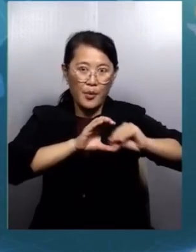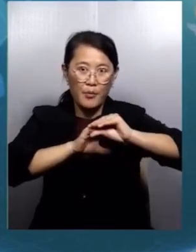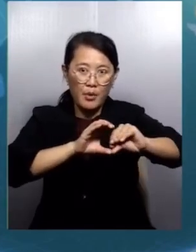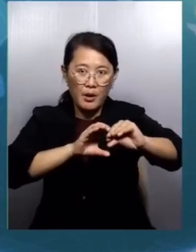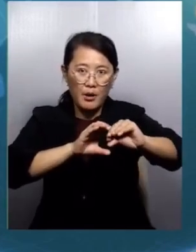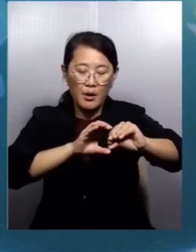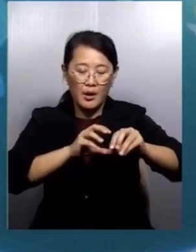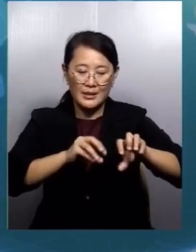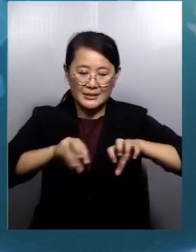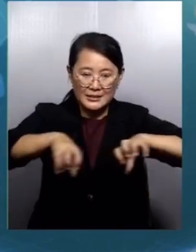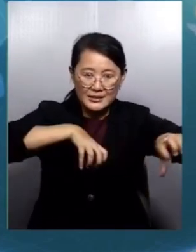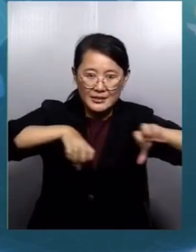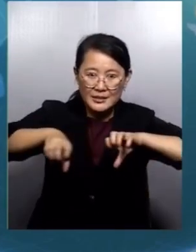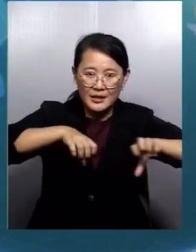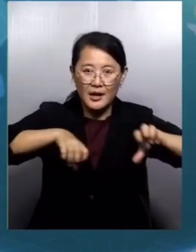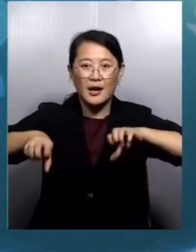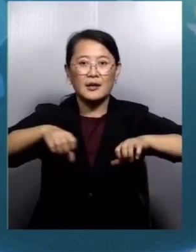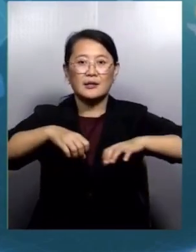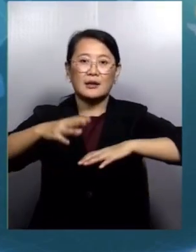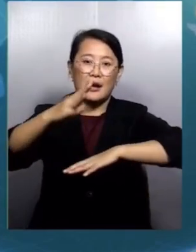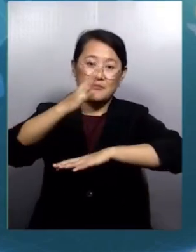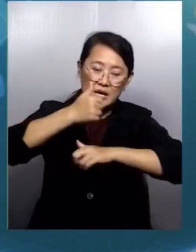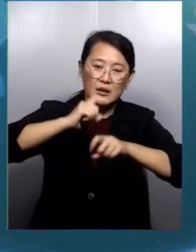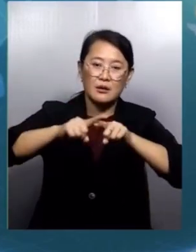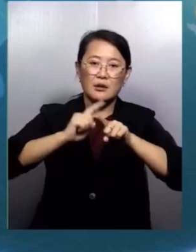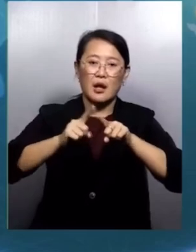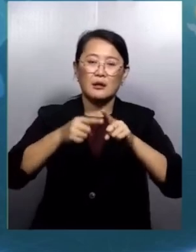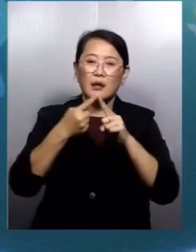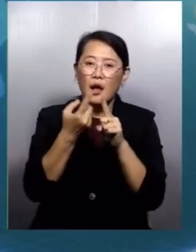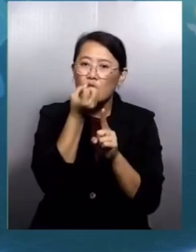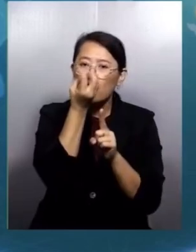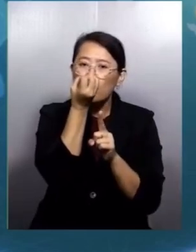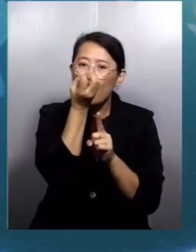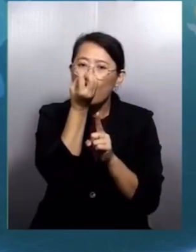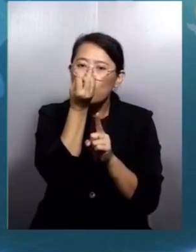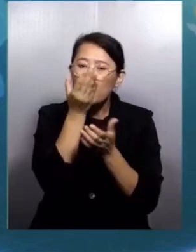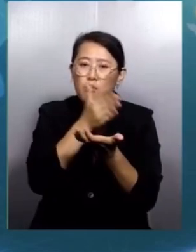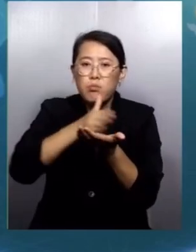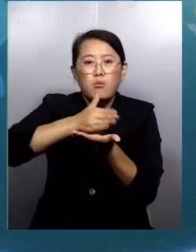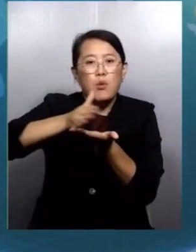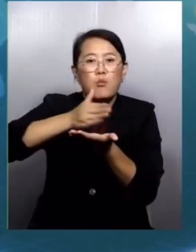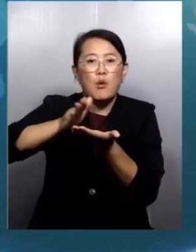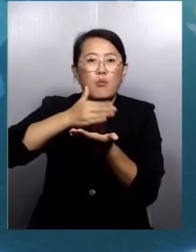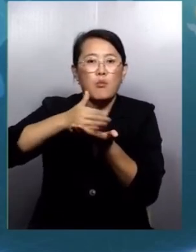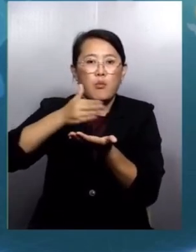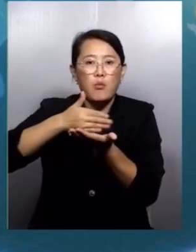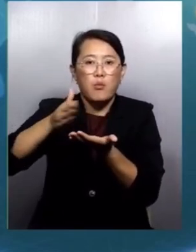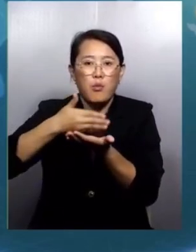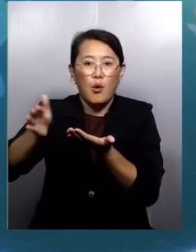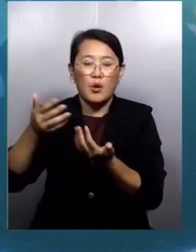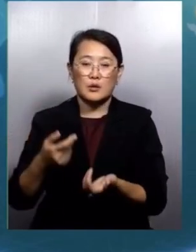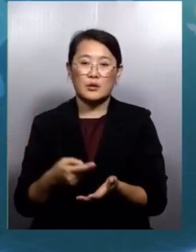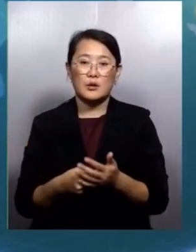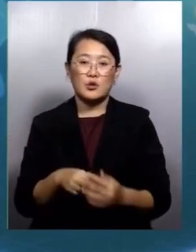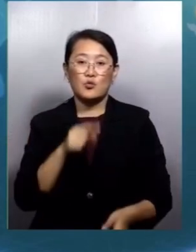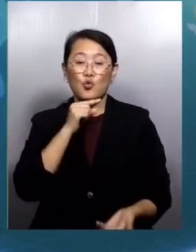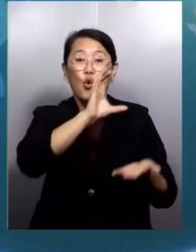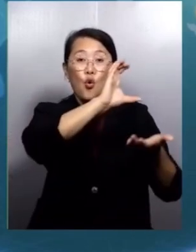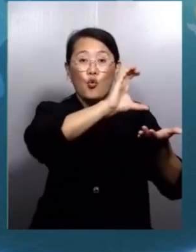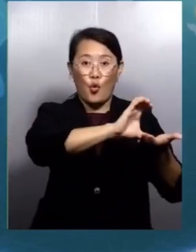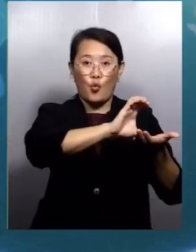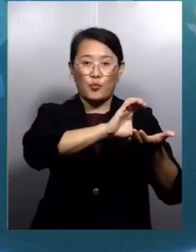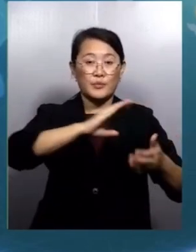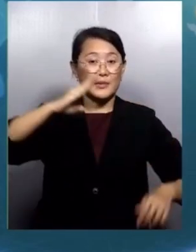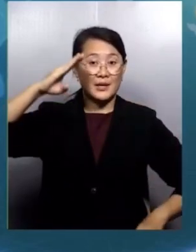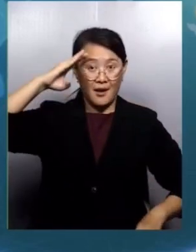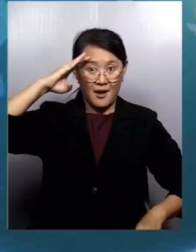ยจากหนี้สาธารณะที่เยอะเนี่ยคิดเป็นสัดส่วนสูงกว่างบกลาโหมสูงกว่าง